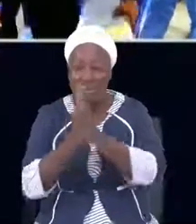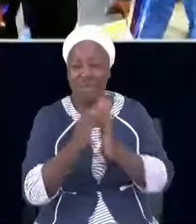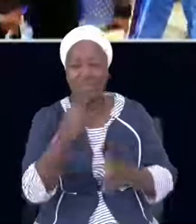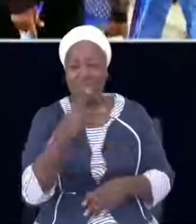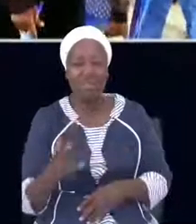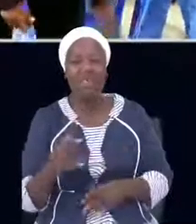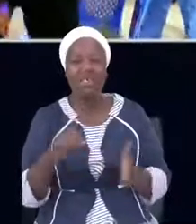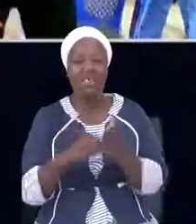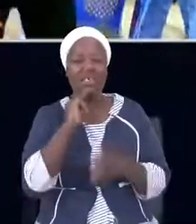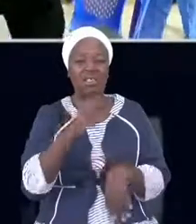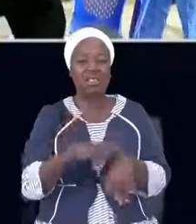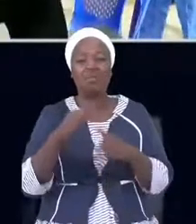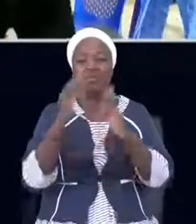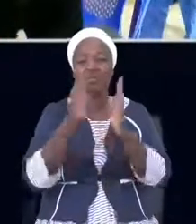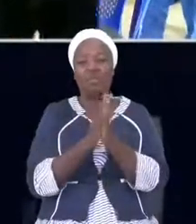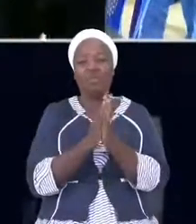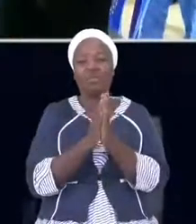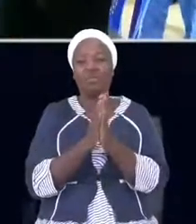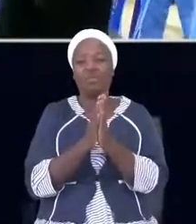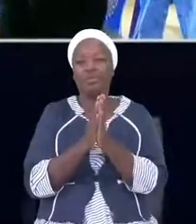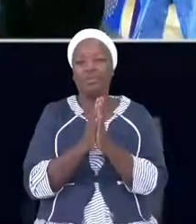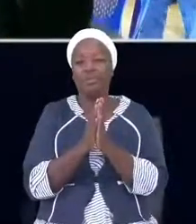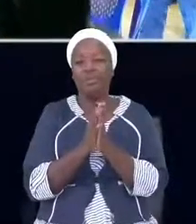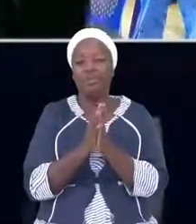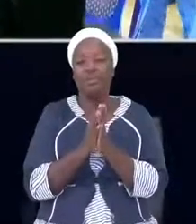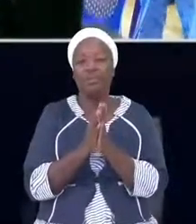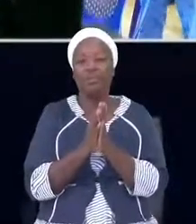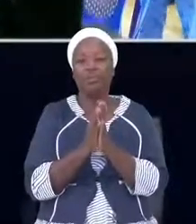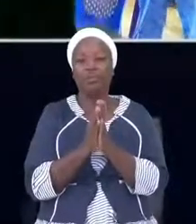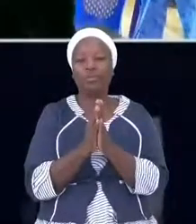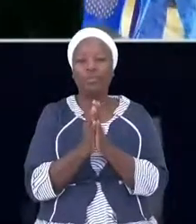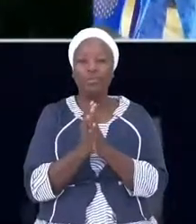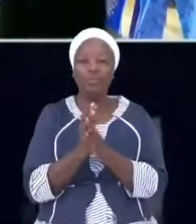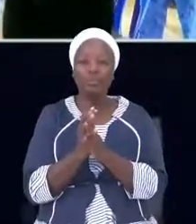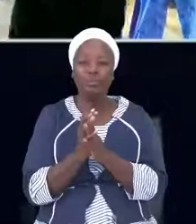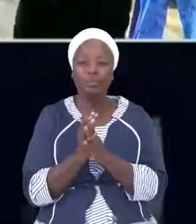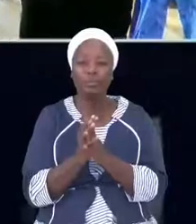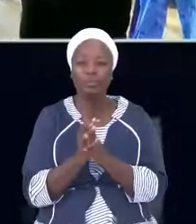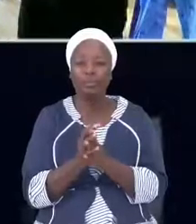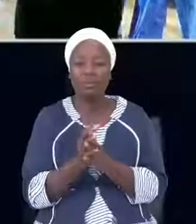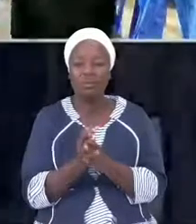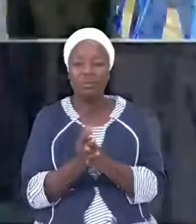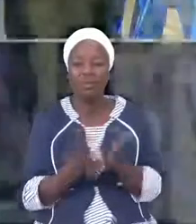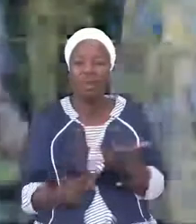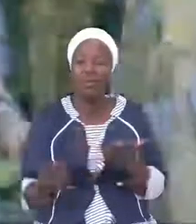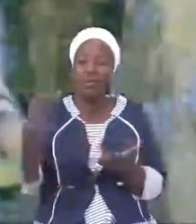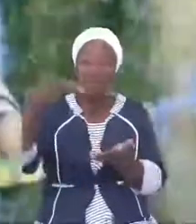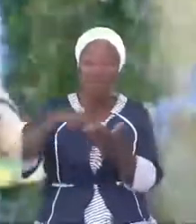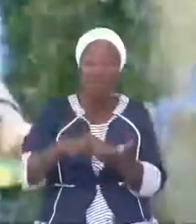bouche et parlez au Seigneur dans la prière. Tenez-vous debout.